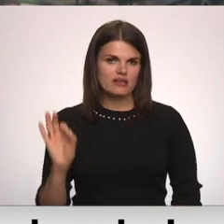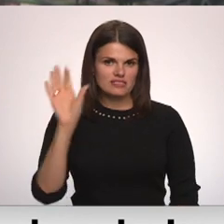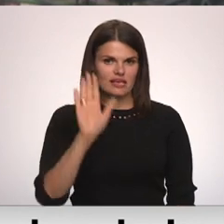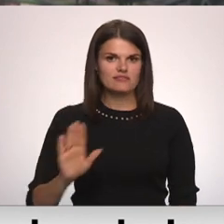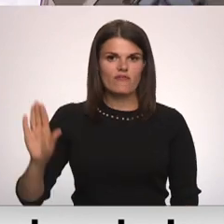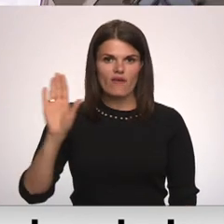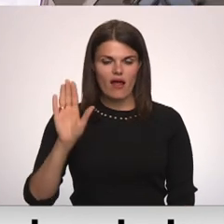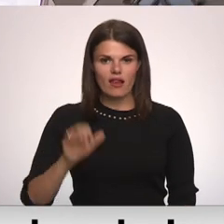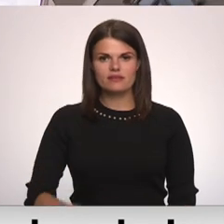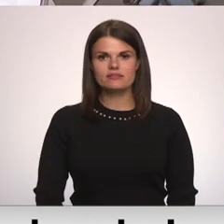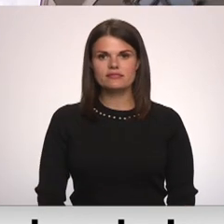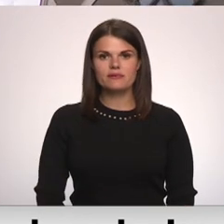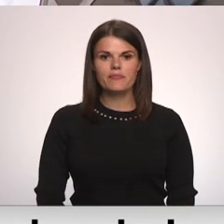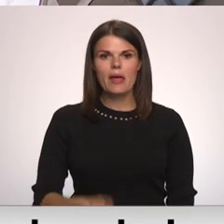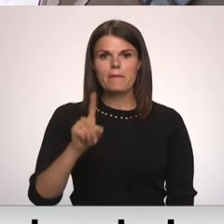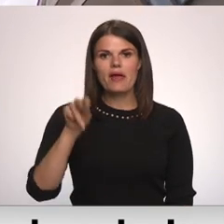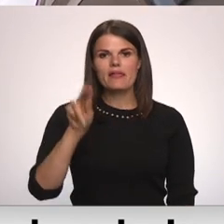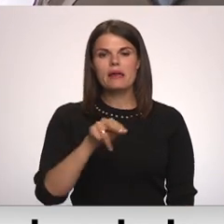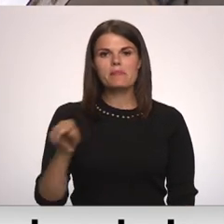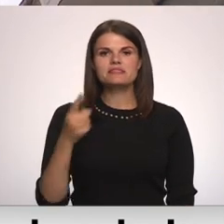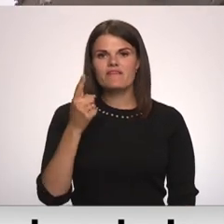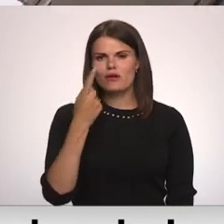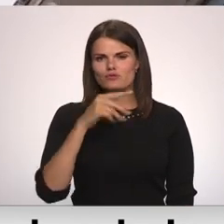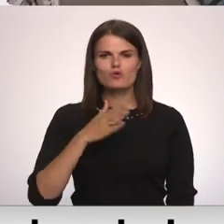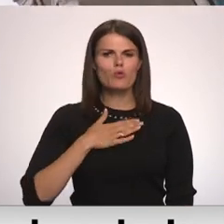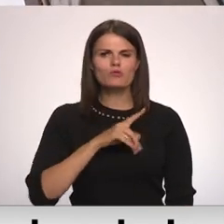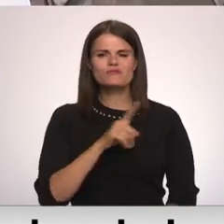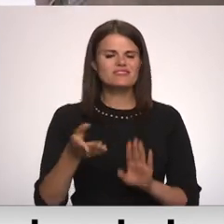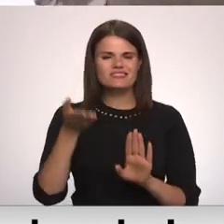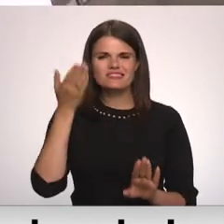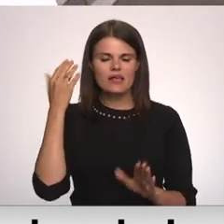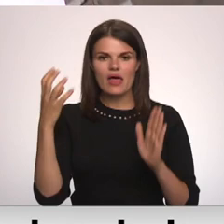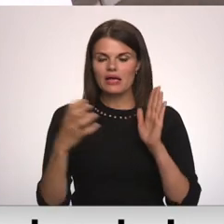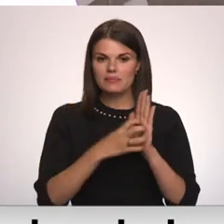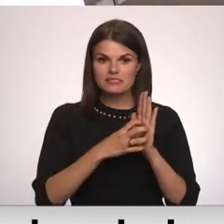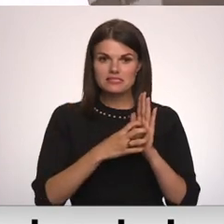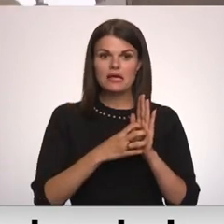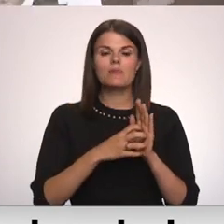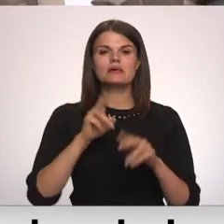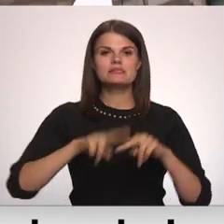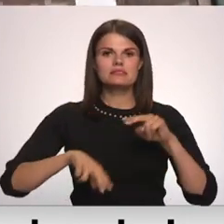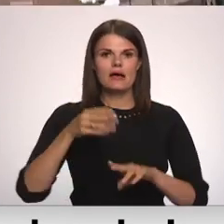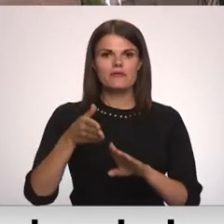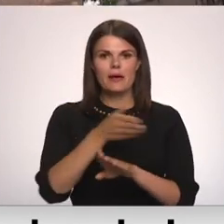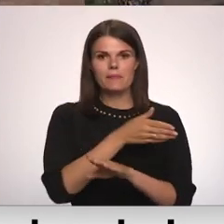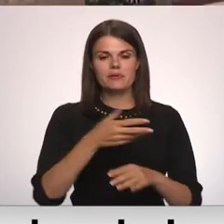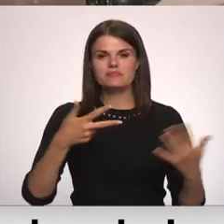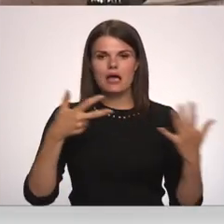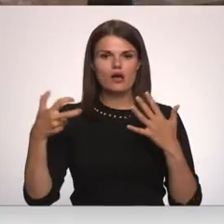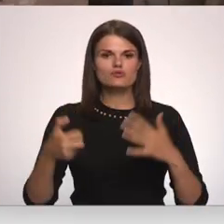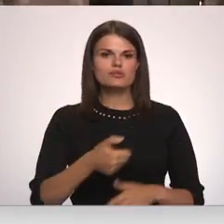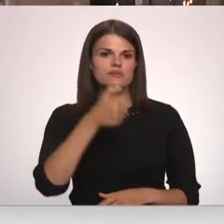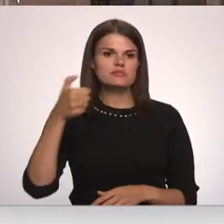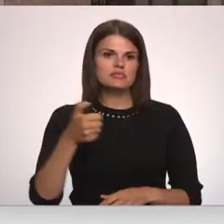Krenberga. Pētera baznīca viens no mūsu vissenākajiem simboliem, celta pirms vairāk nekā 800